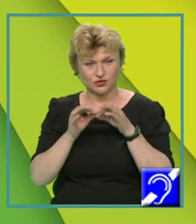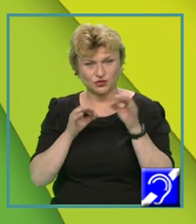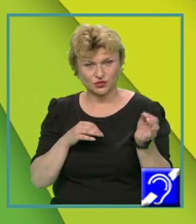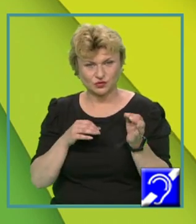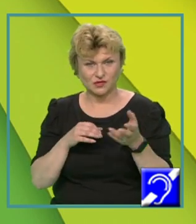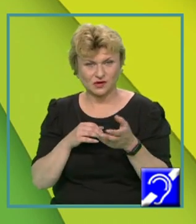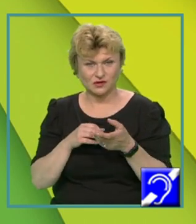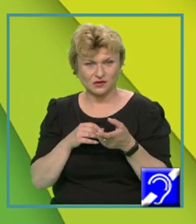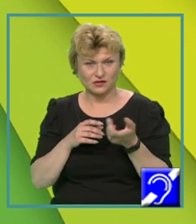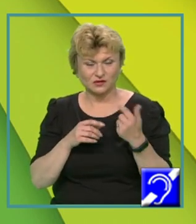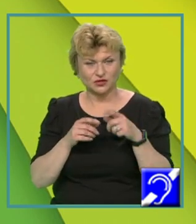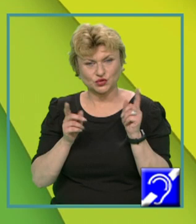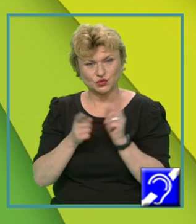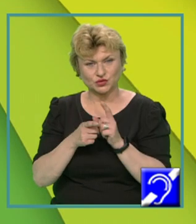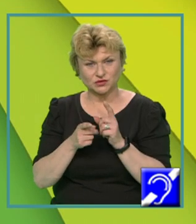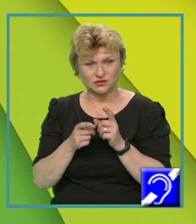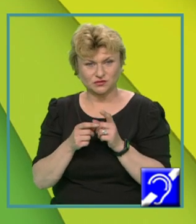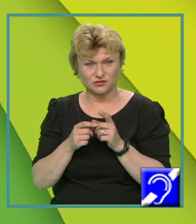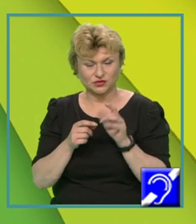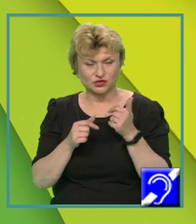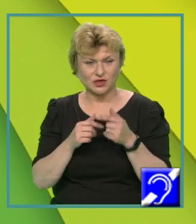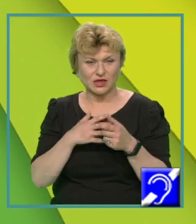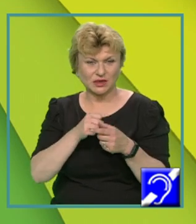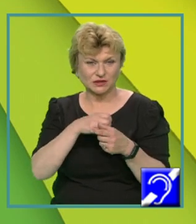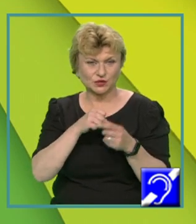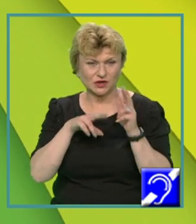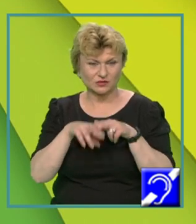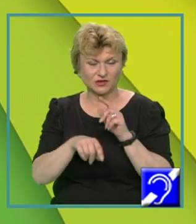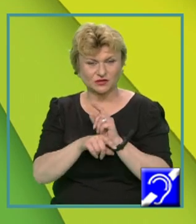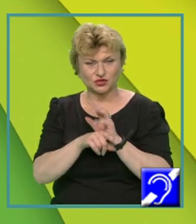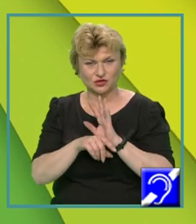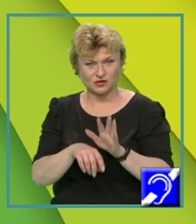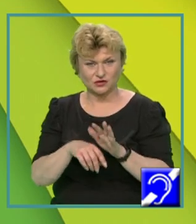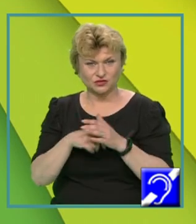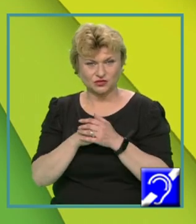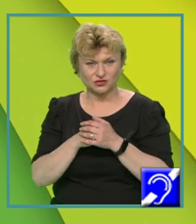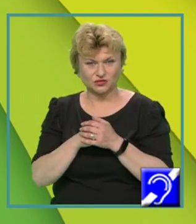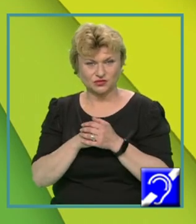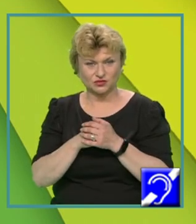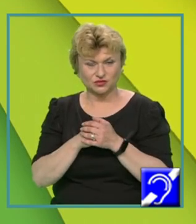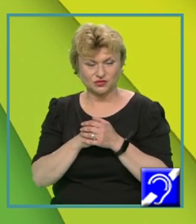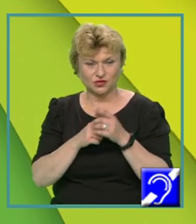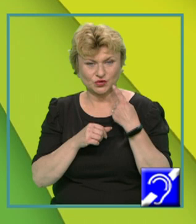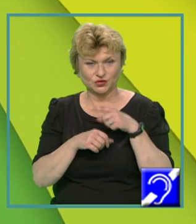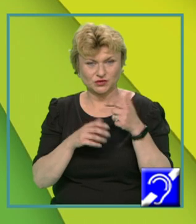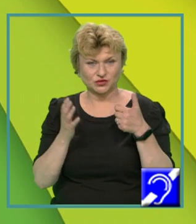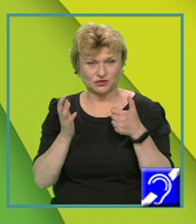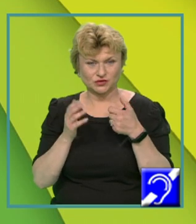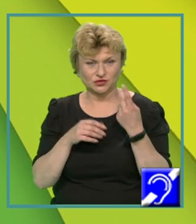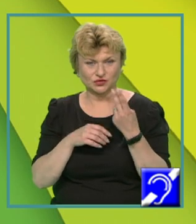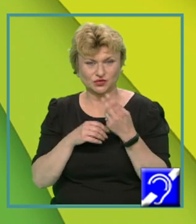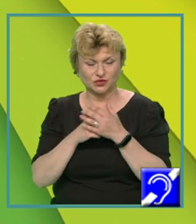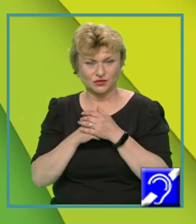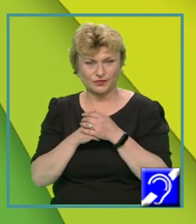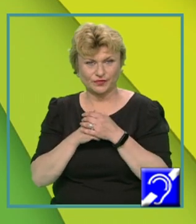scurtat, lungimea mușchiului s-a scurtat, tensiunea rămâne constantă. Deci izotonice, tensiune constantă, izometrice, lungime constantă. Cele